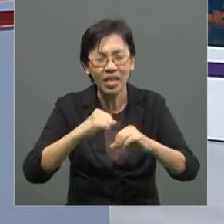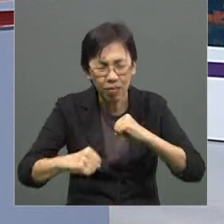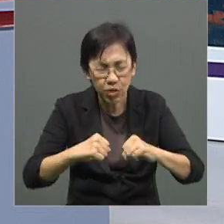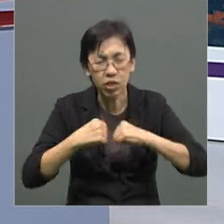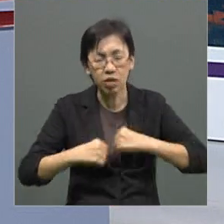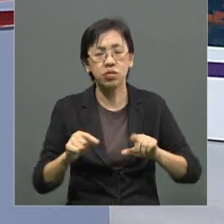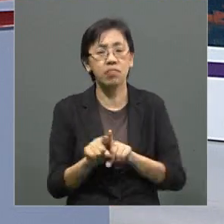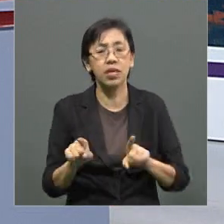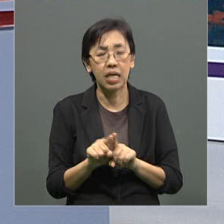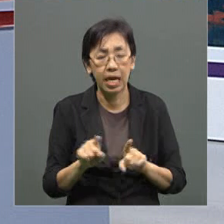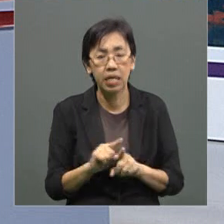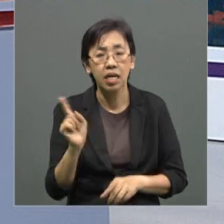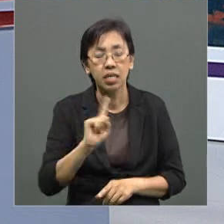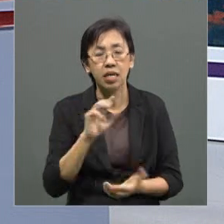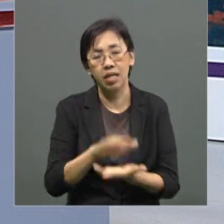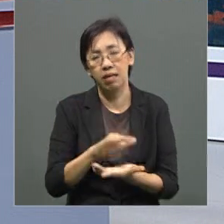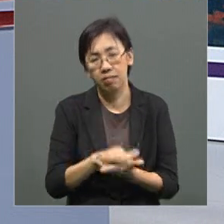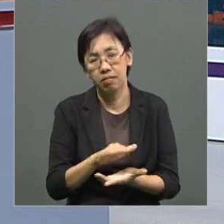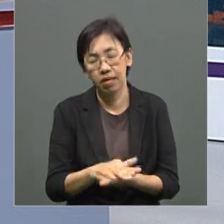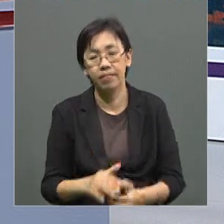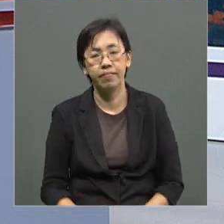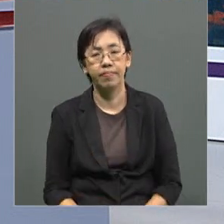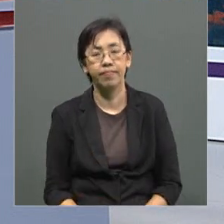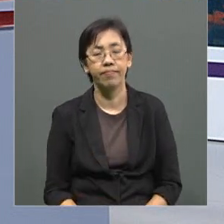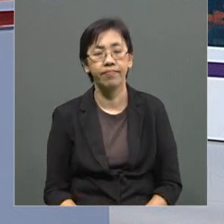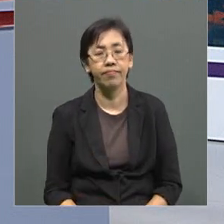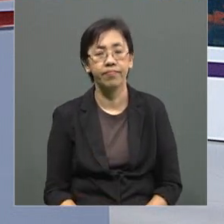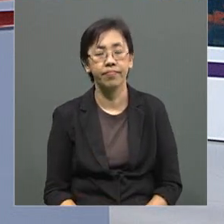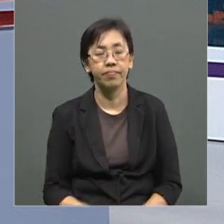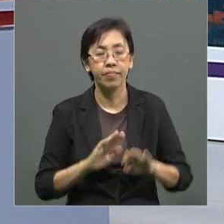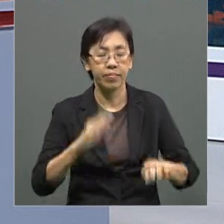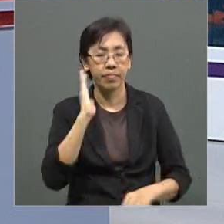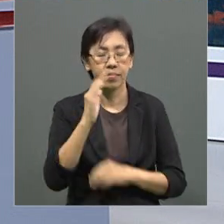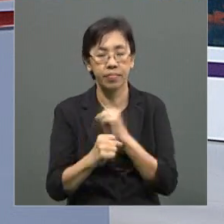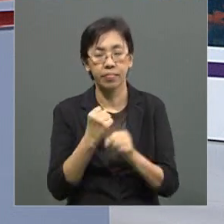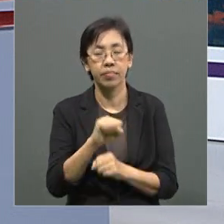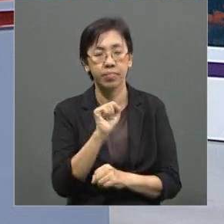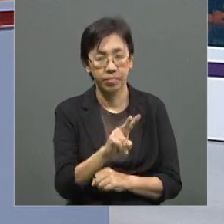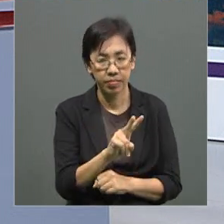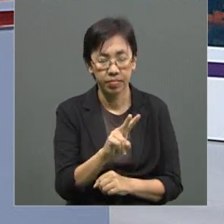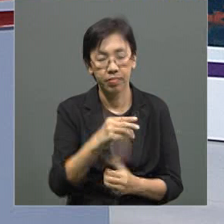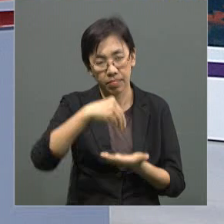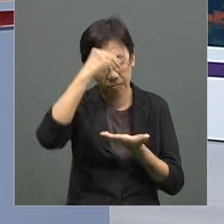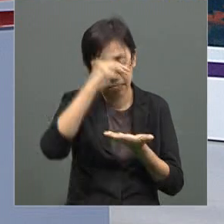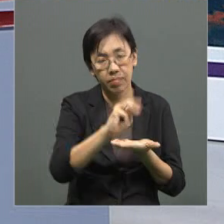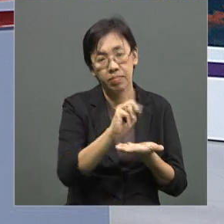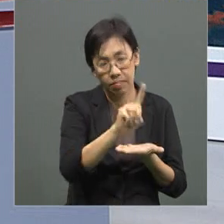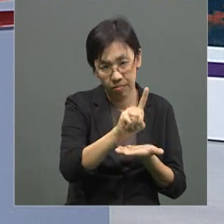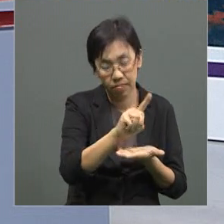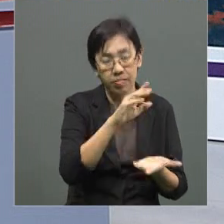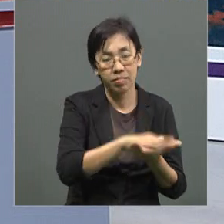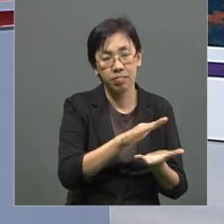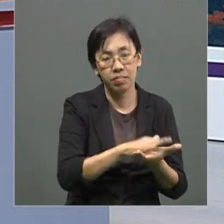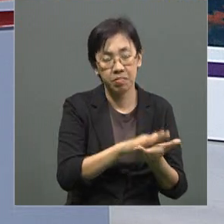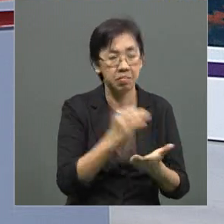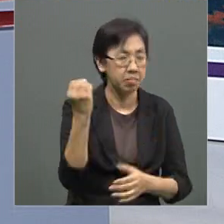องแล้วเหตุการณ์ก็เกิดขึ้นในโรงเรียนนะคือกรณีนี้เนี่ยเด็กชายอายุ12เป็นเด็กแค่ม.1 เท่านั้นเองนะครับอยู่ในโรงเรียนดังใน